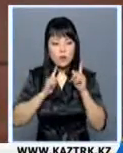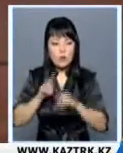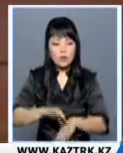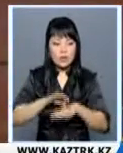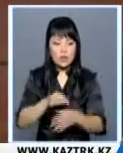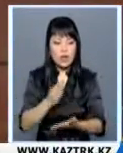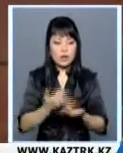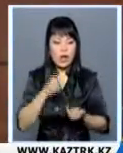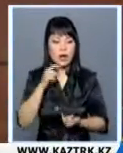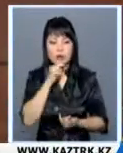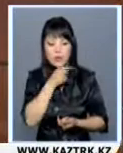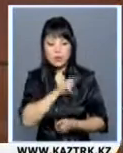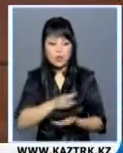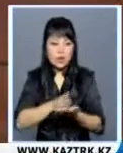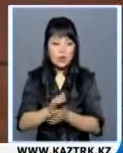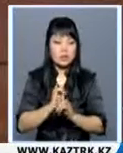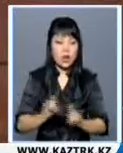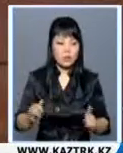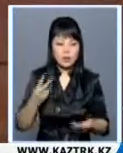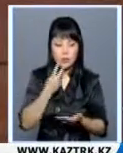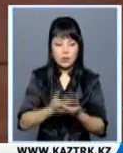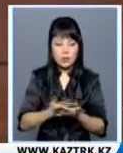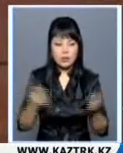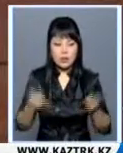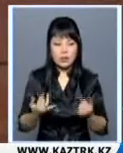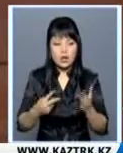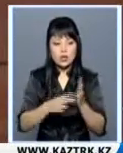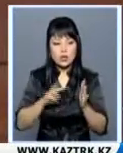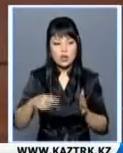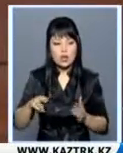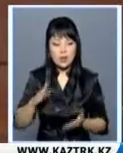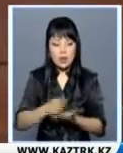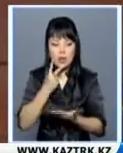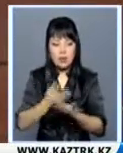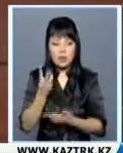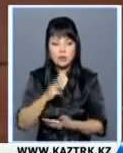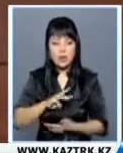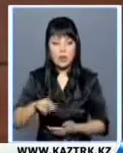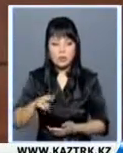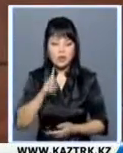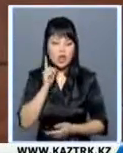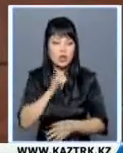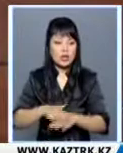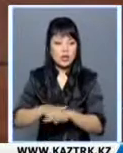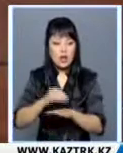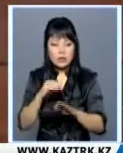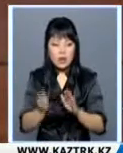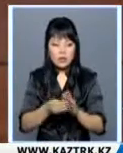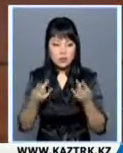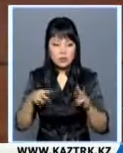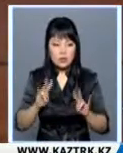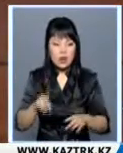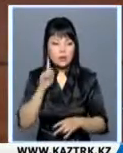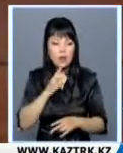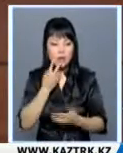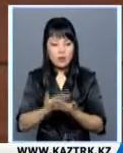экономикалық дамудың жолдары іздестіріледі. Қазір әлемдегі 7 миллиардтай адам баласының 3 миллиардтан астамы жастар. Біз олардың зияткерлік әлеуетін